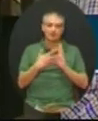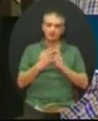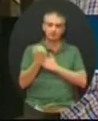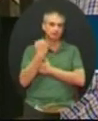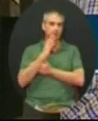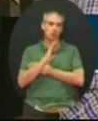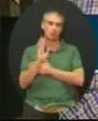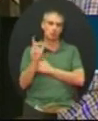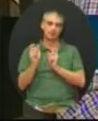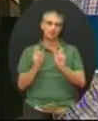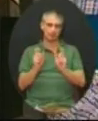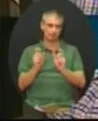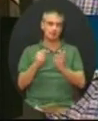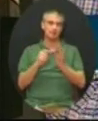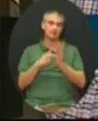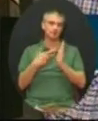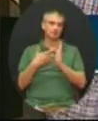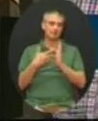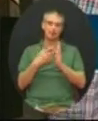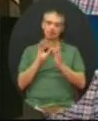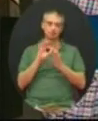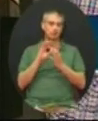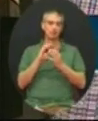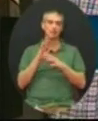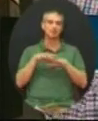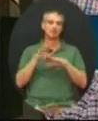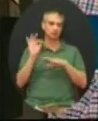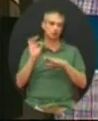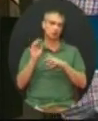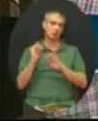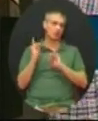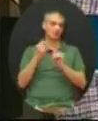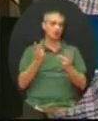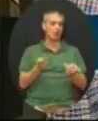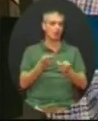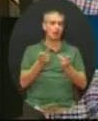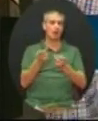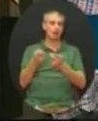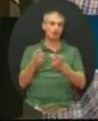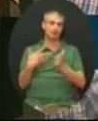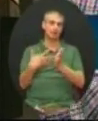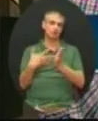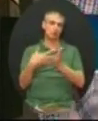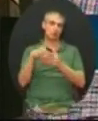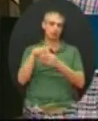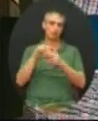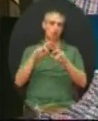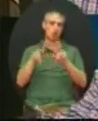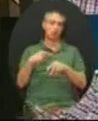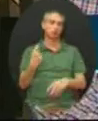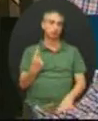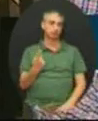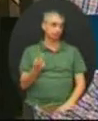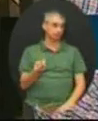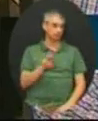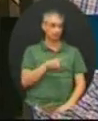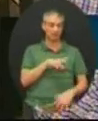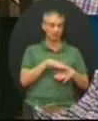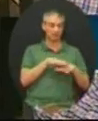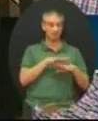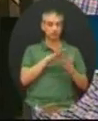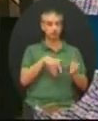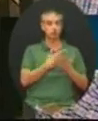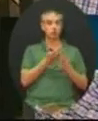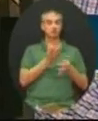סמכויות בלימה, ולכן מבקר בסך הכל כל מה שעושה, והתפקיד שלו זה לבוא ולחפש את הביקורת בתוך הרשות עצמה. לעומת זאת, התפקיד של